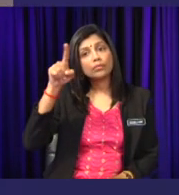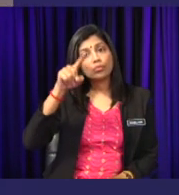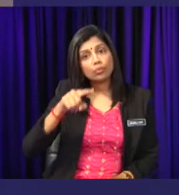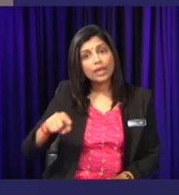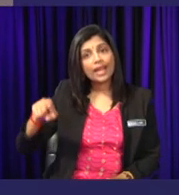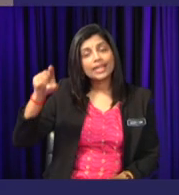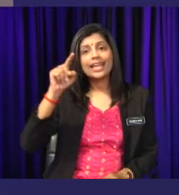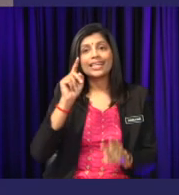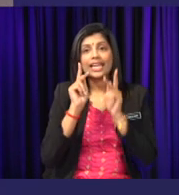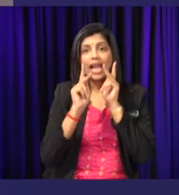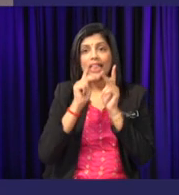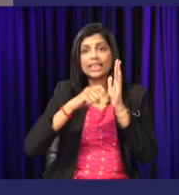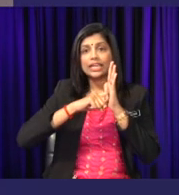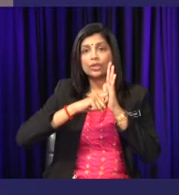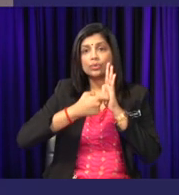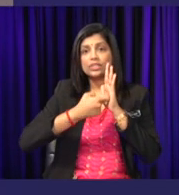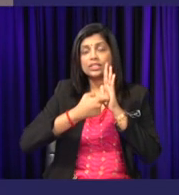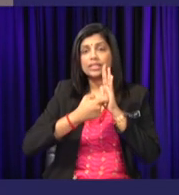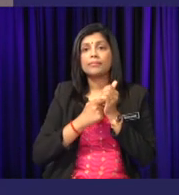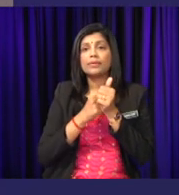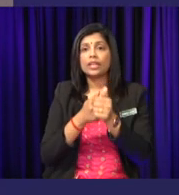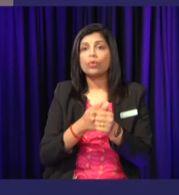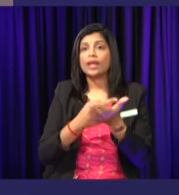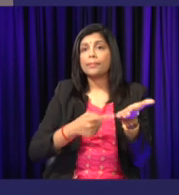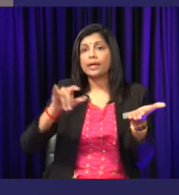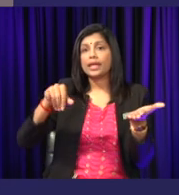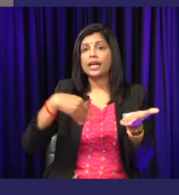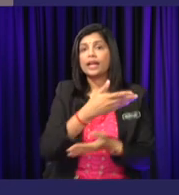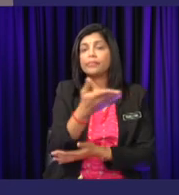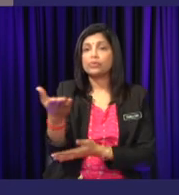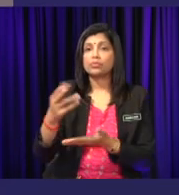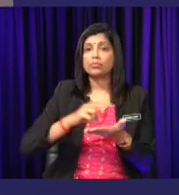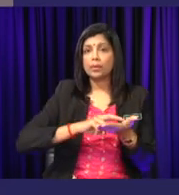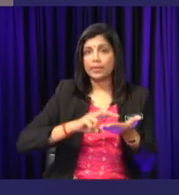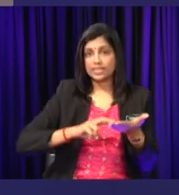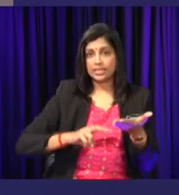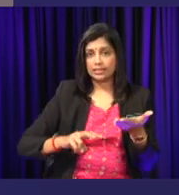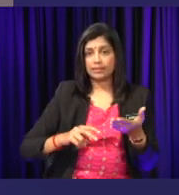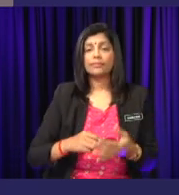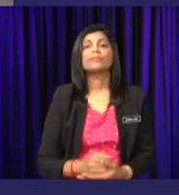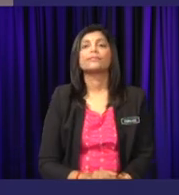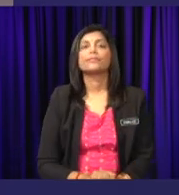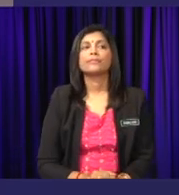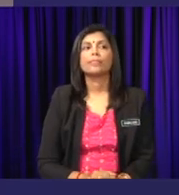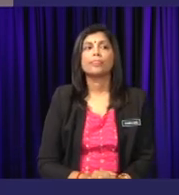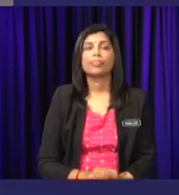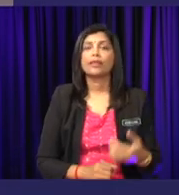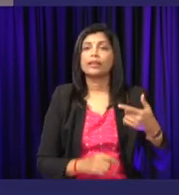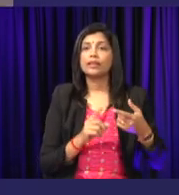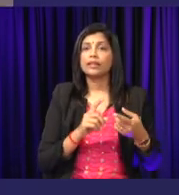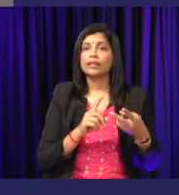kata kunci berdasarkan bahan yang dibaca mereka akan mencari kata kuncinya Oke seterusnya